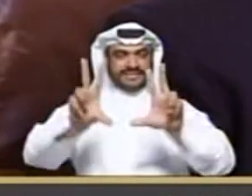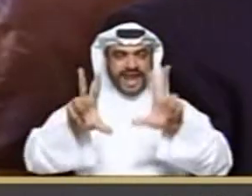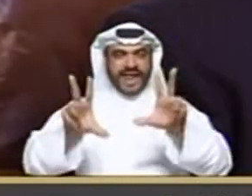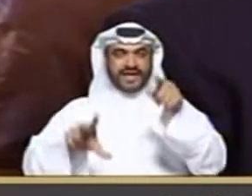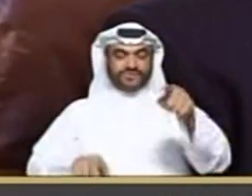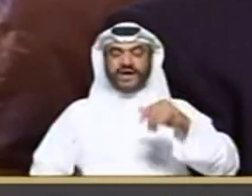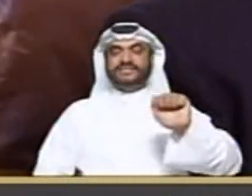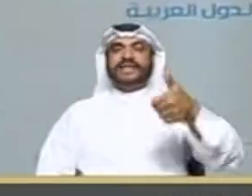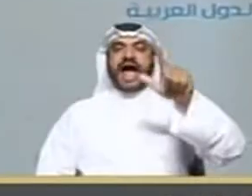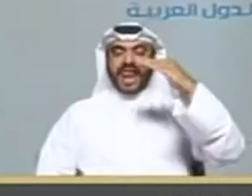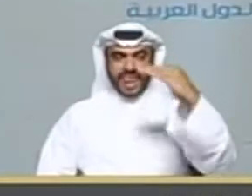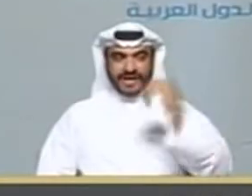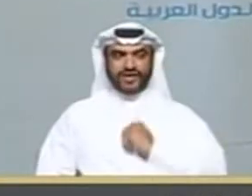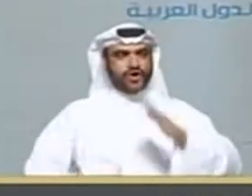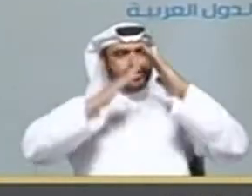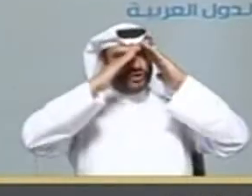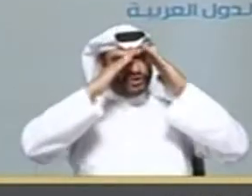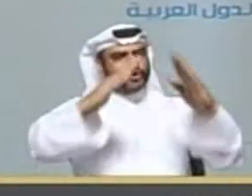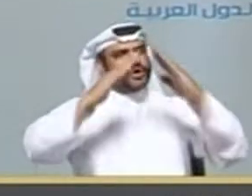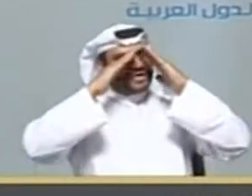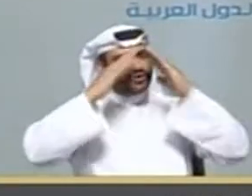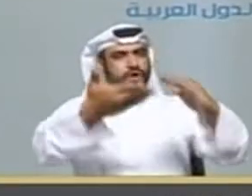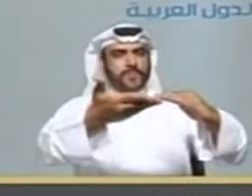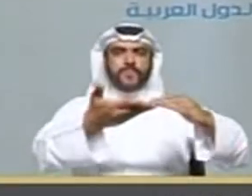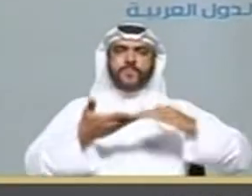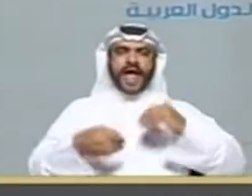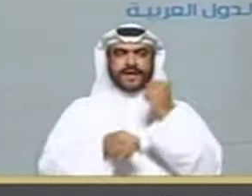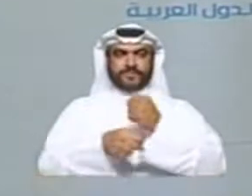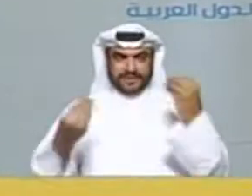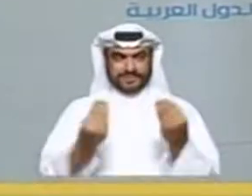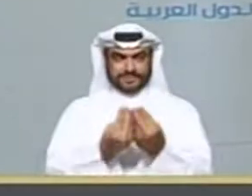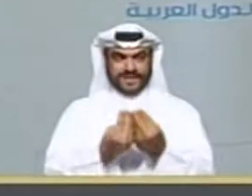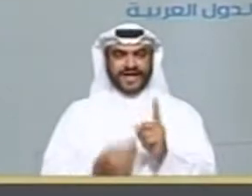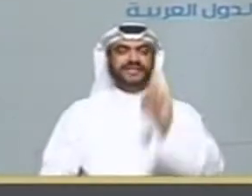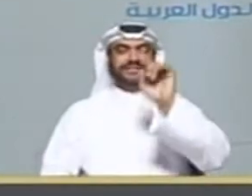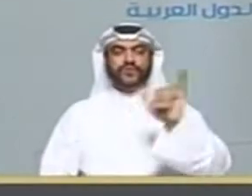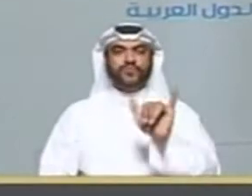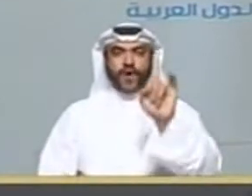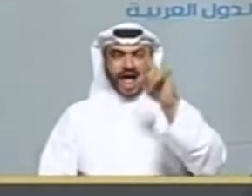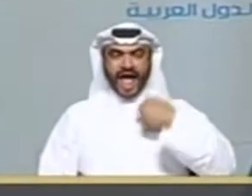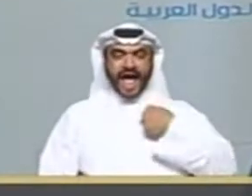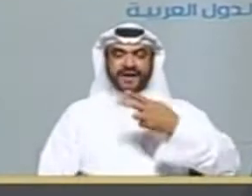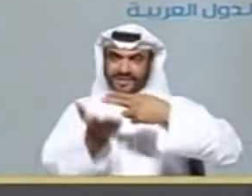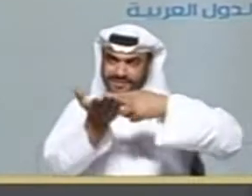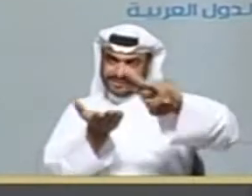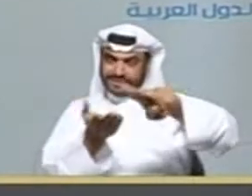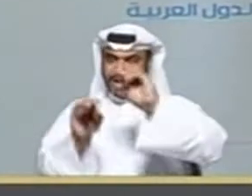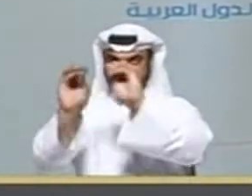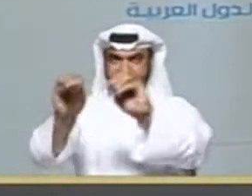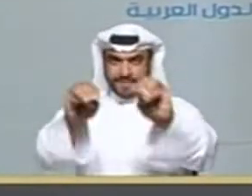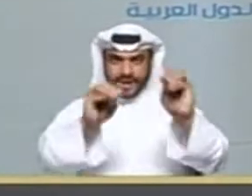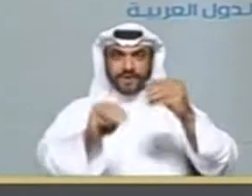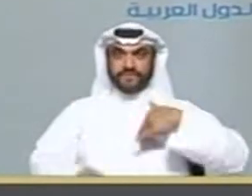الإعلام صالح زيد العتيبي. نشكر كل من شارك معنا وساهم في إنجاح هذا الملتقى. هي رسالة نحملها للشباب من خلال